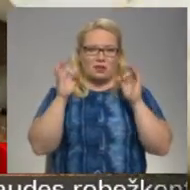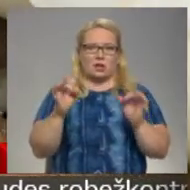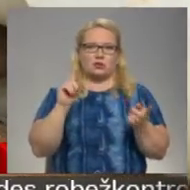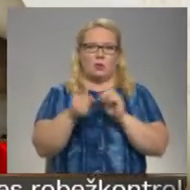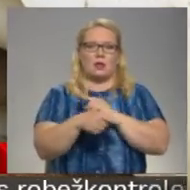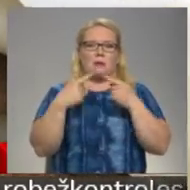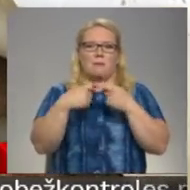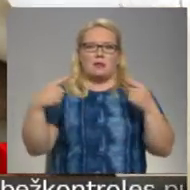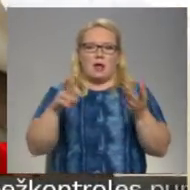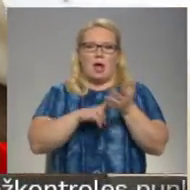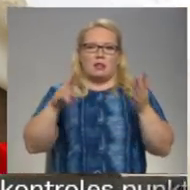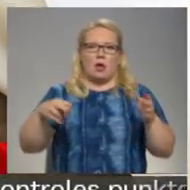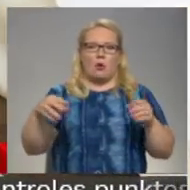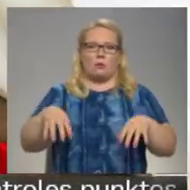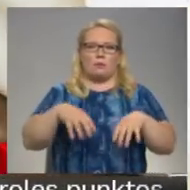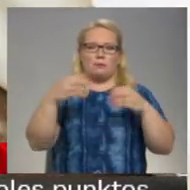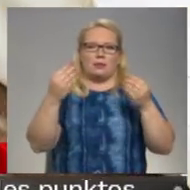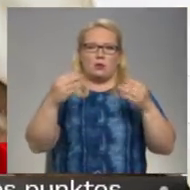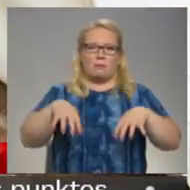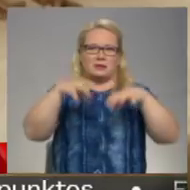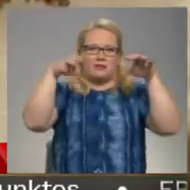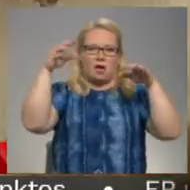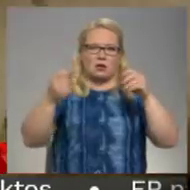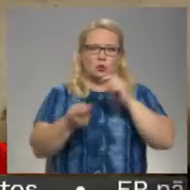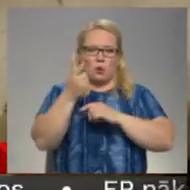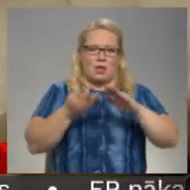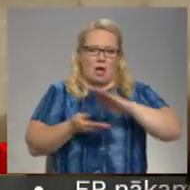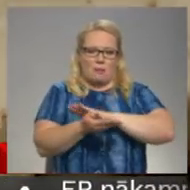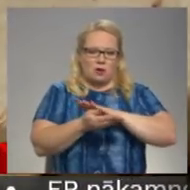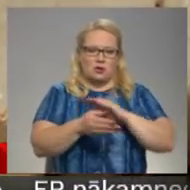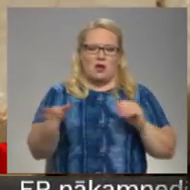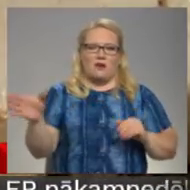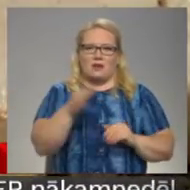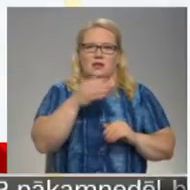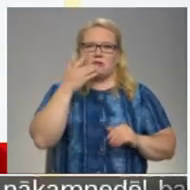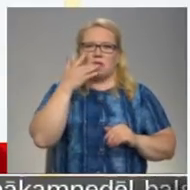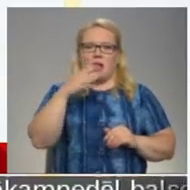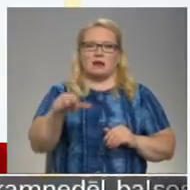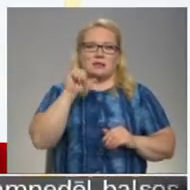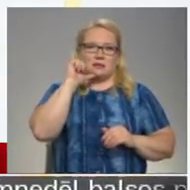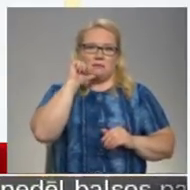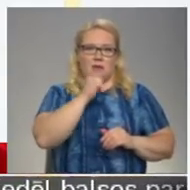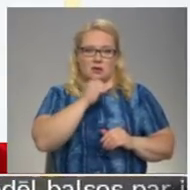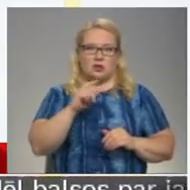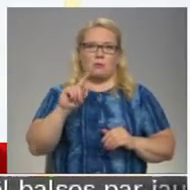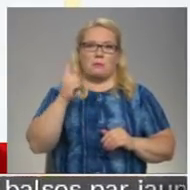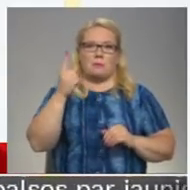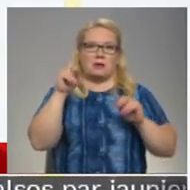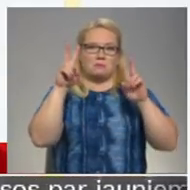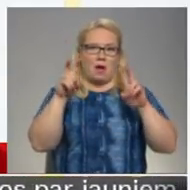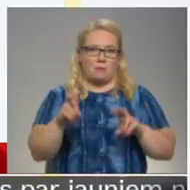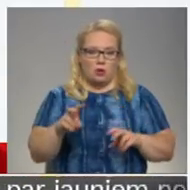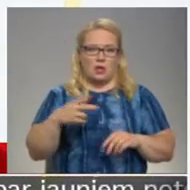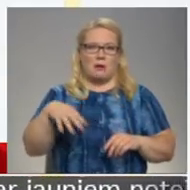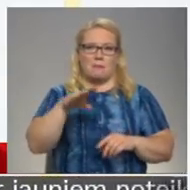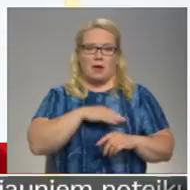otrādi materiāls ļauj iztvaikot mitrumam, kas rodas zem tā. Ar visu karsto maiju, kas bija netipiski karsts, jā, un jau bija pirmais pārbaudījums, jā,